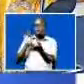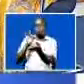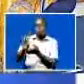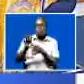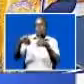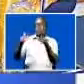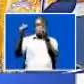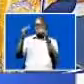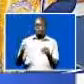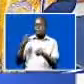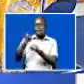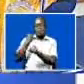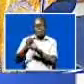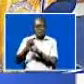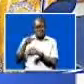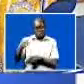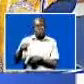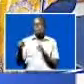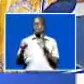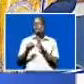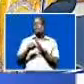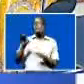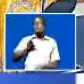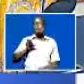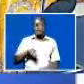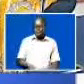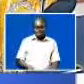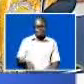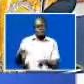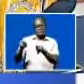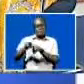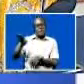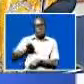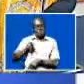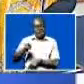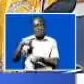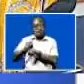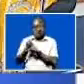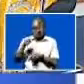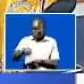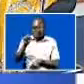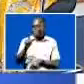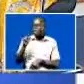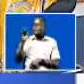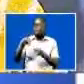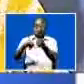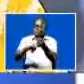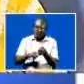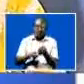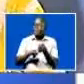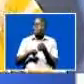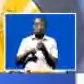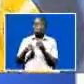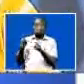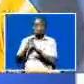ukateremshwa cheo. Mwanamke huyo. Mwanamke huyo huyo anaweza kukufanya wewe hata kama mliolewa 10 katika lile